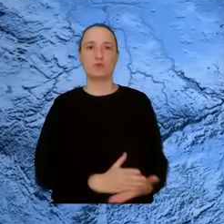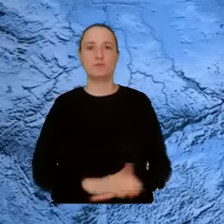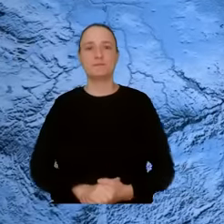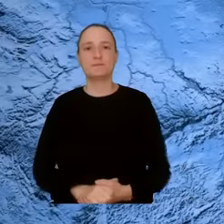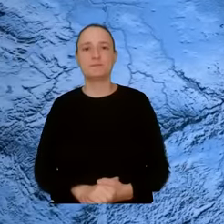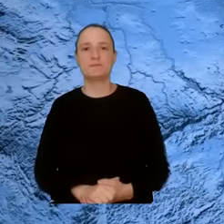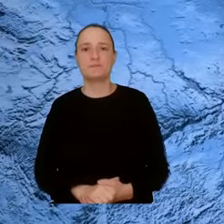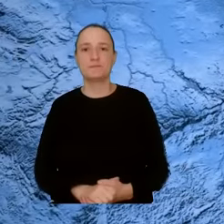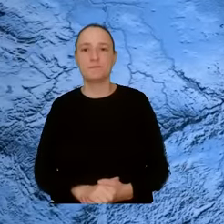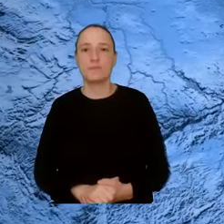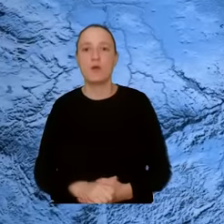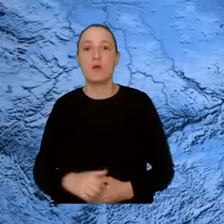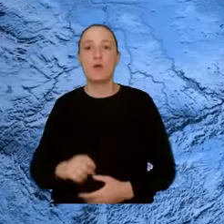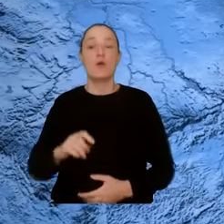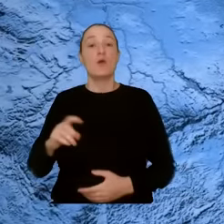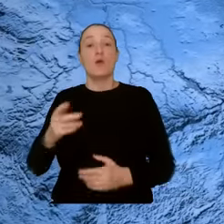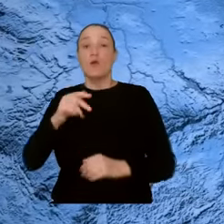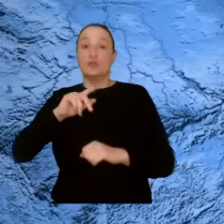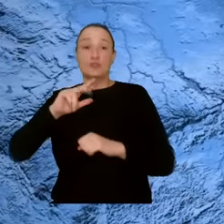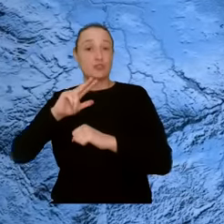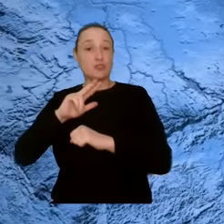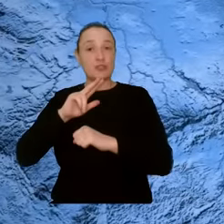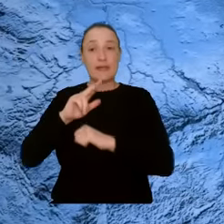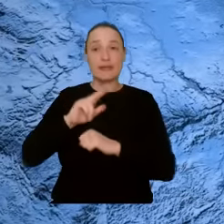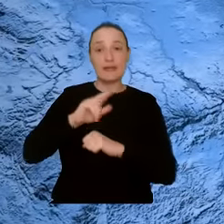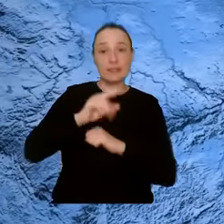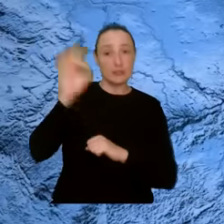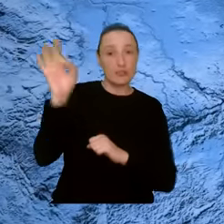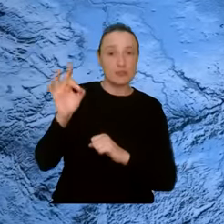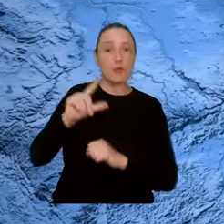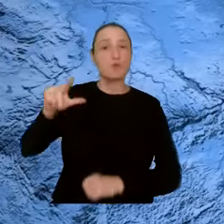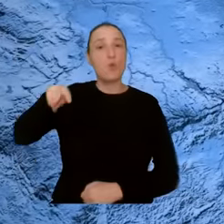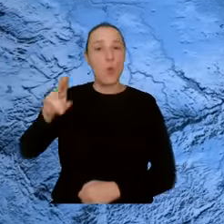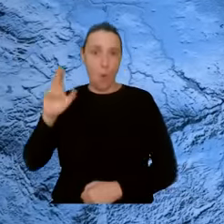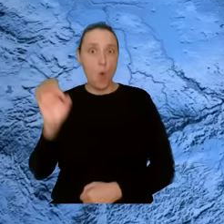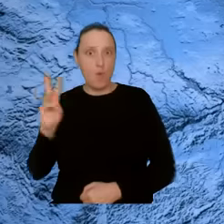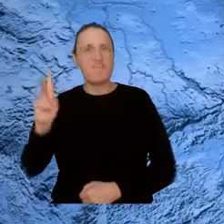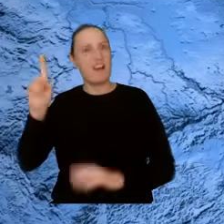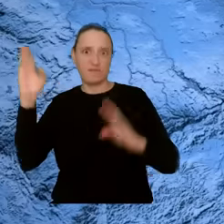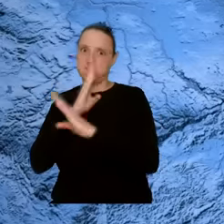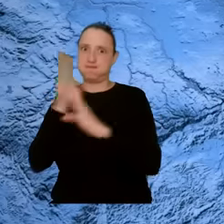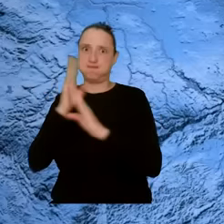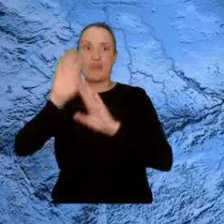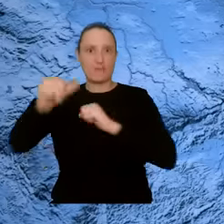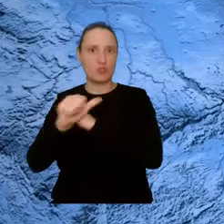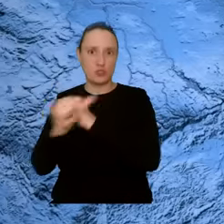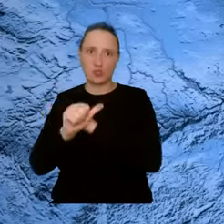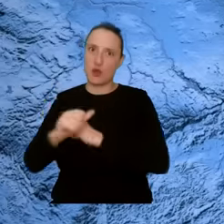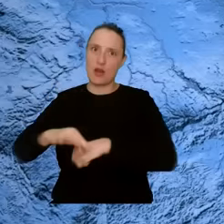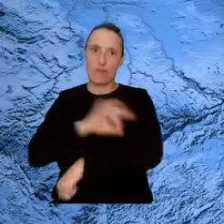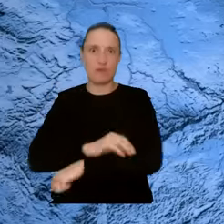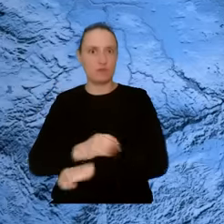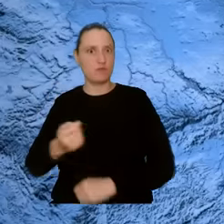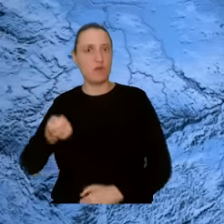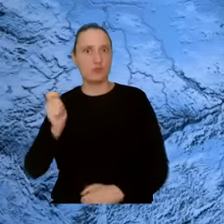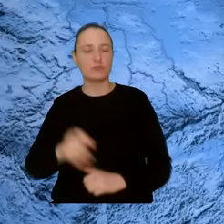W Łukowie termometry pokażą jutro 13 stopni. W ciągu dnia trzeba będzie jednak uważać na silny wiatr. W porywach do 60 km na godzinę. Do tego